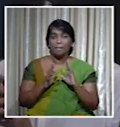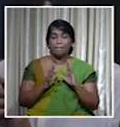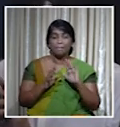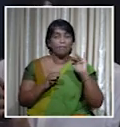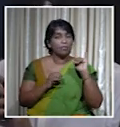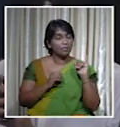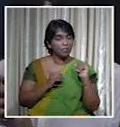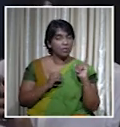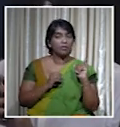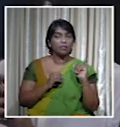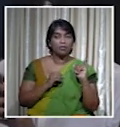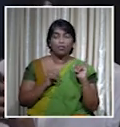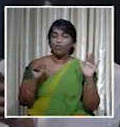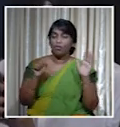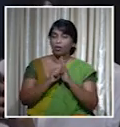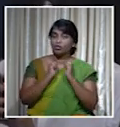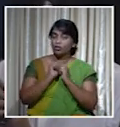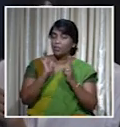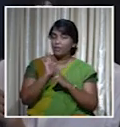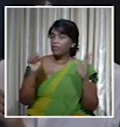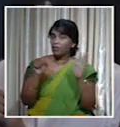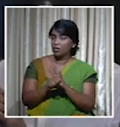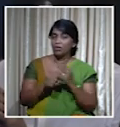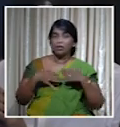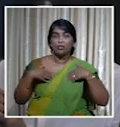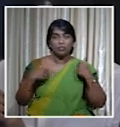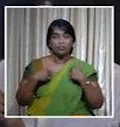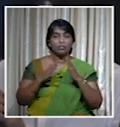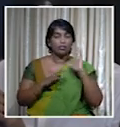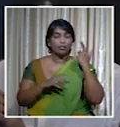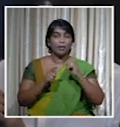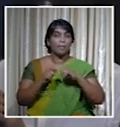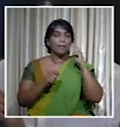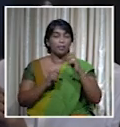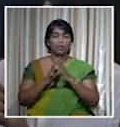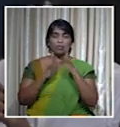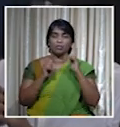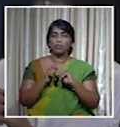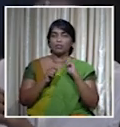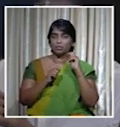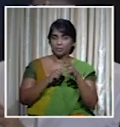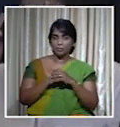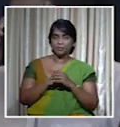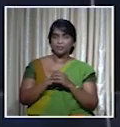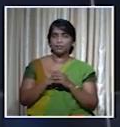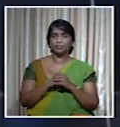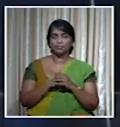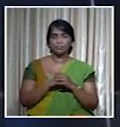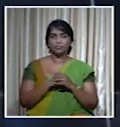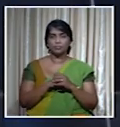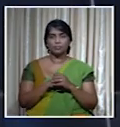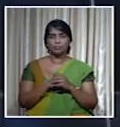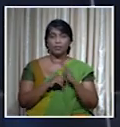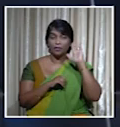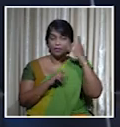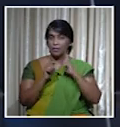පළක් කාඩර් එක සම්පූර්ණ වුණත් අතිකාල දීමනා සහ සෞඛ්‍ය ක්ෂේත්‍රයේ විශේෂත දීමනා විශාල වශයෙන් තියෙනවා. එහෙම